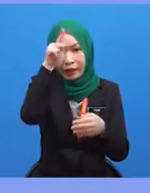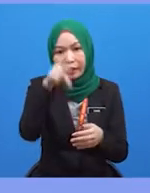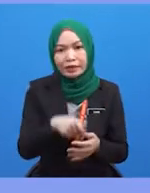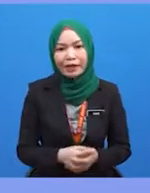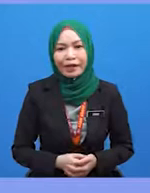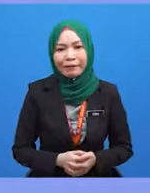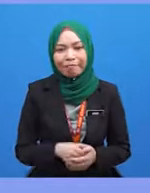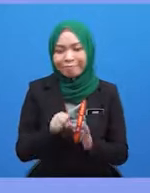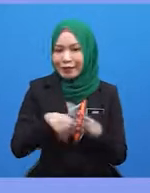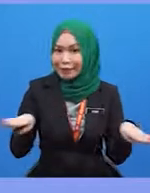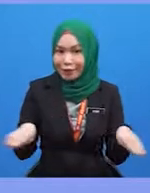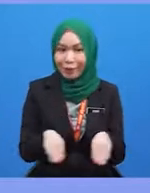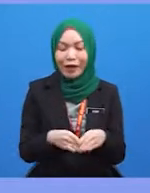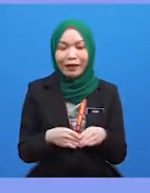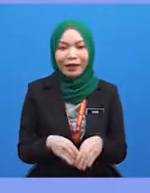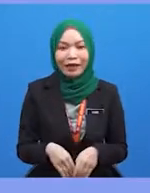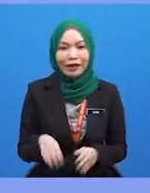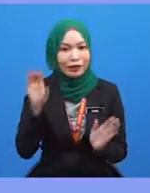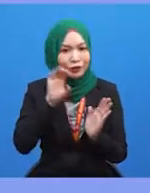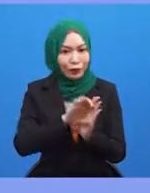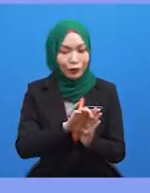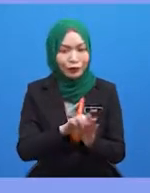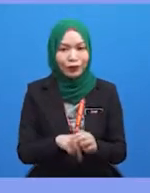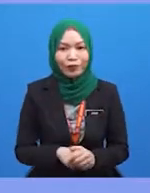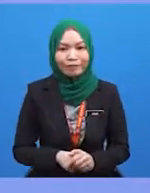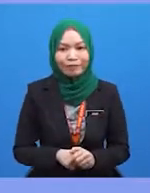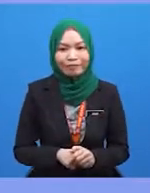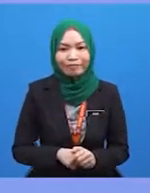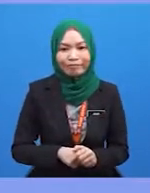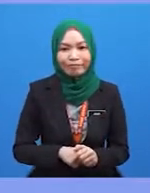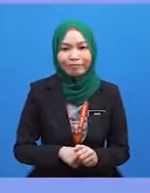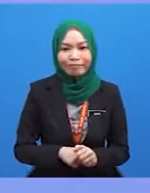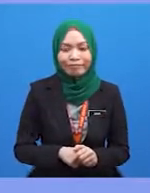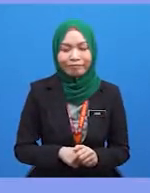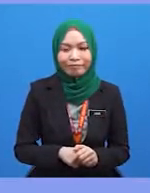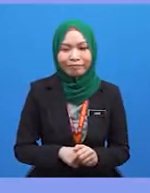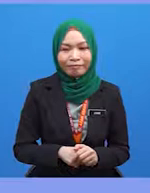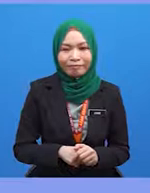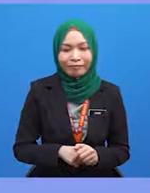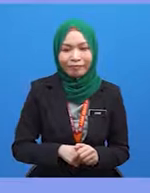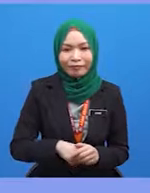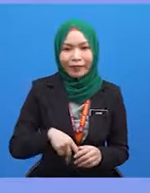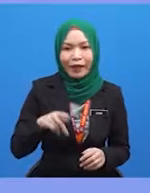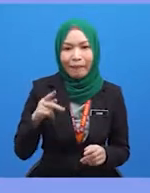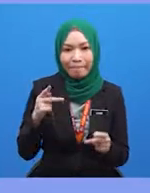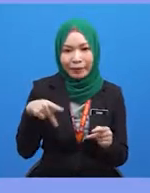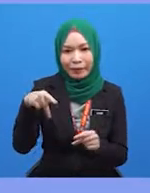Sebagai contoh, Kementerian Pelancongan, Kesenian dan Kebudayaan